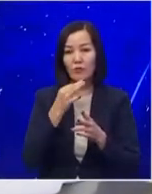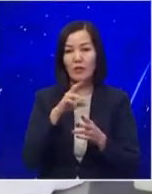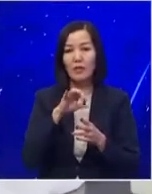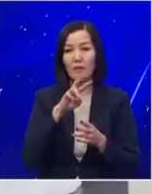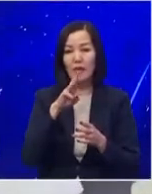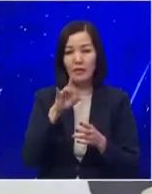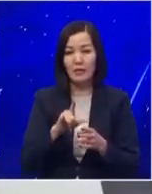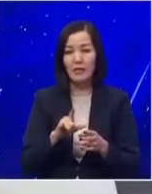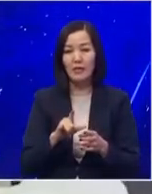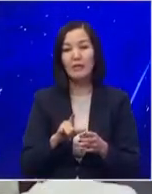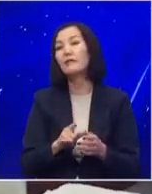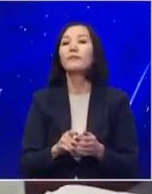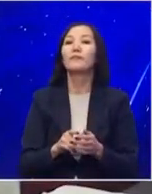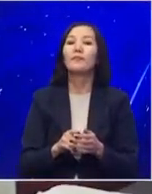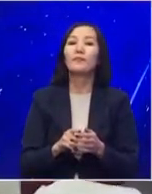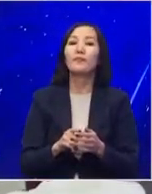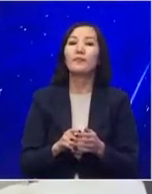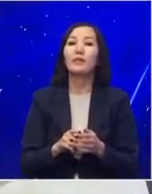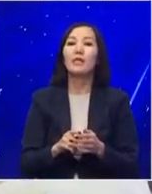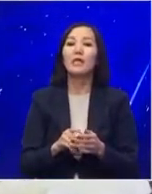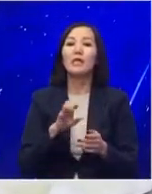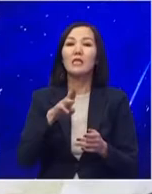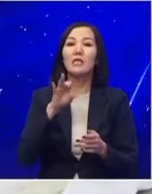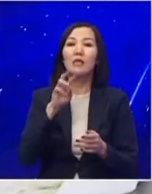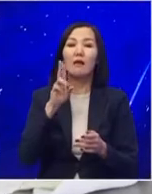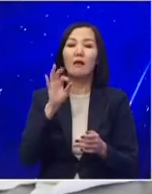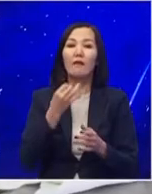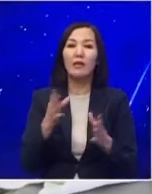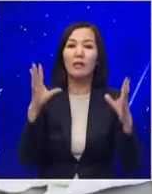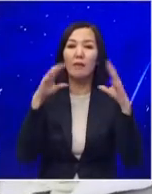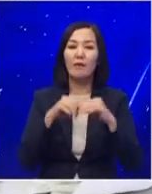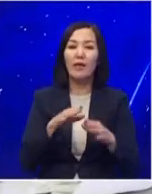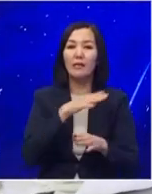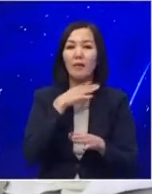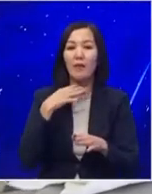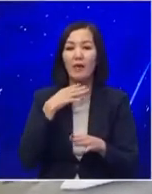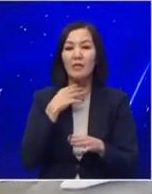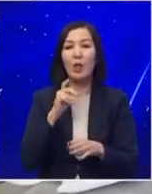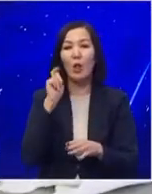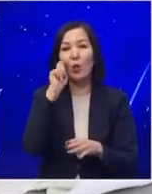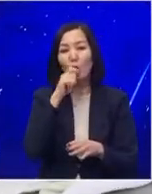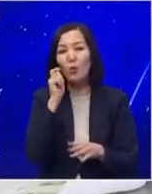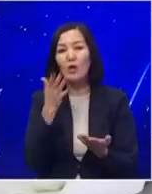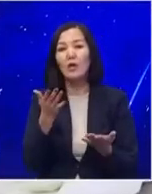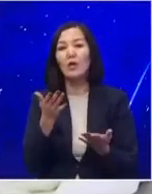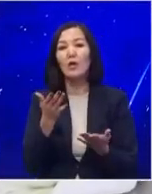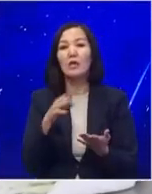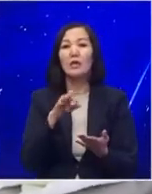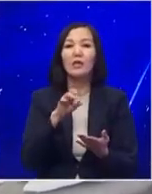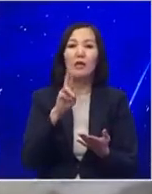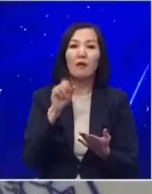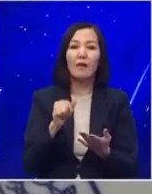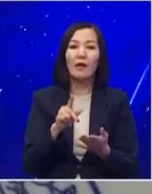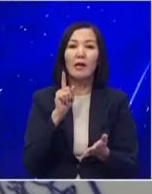manta это манка стыковая добавляется мясо тыква и